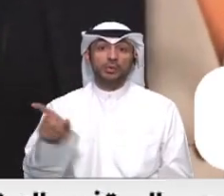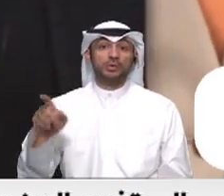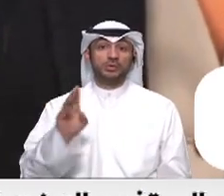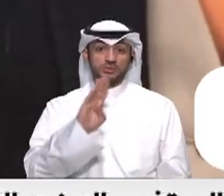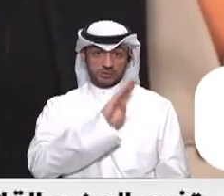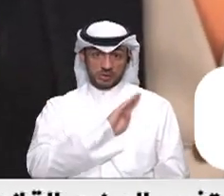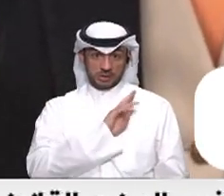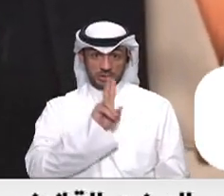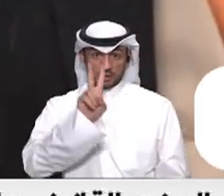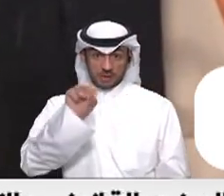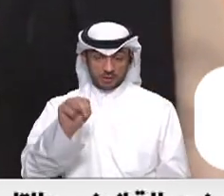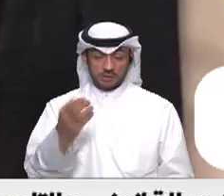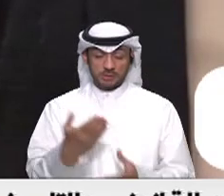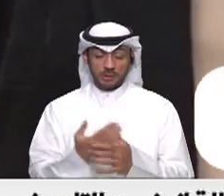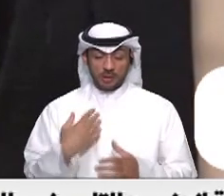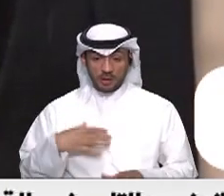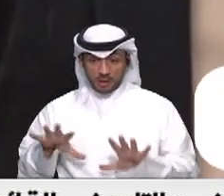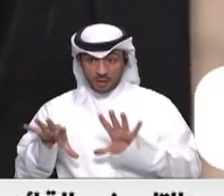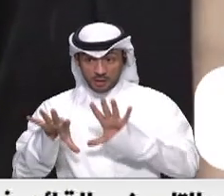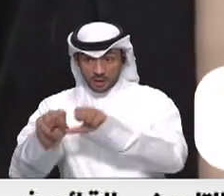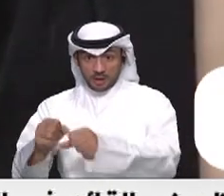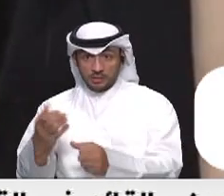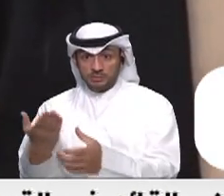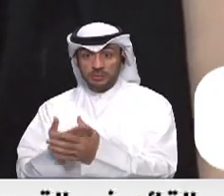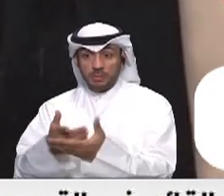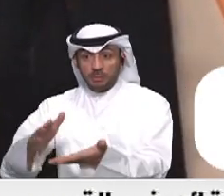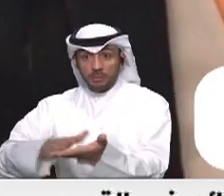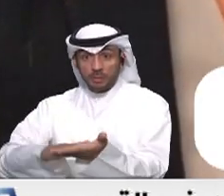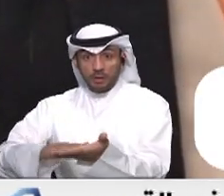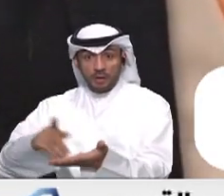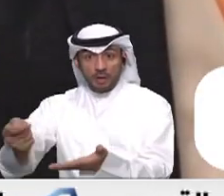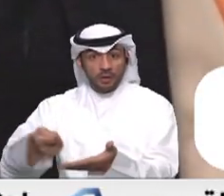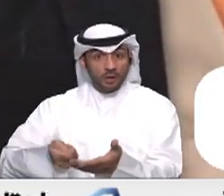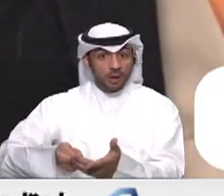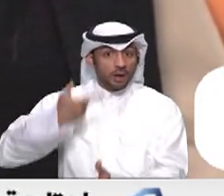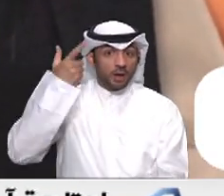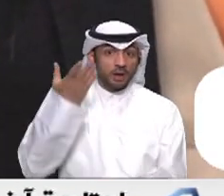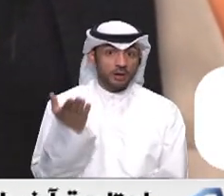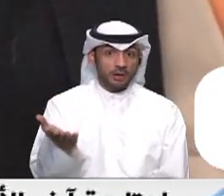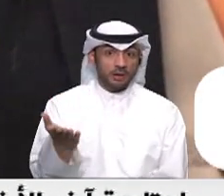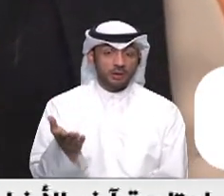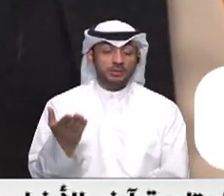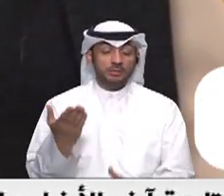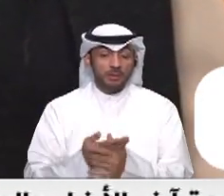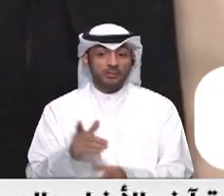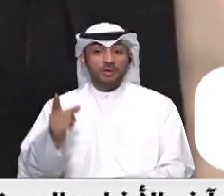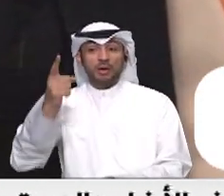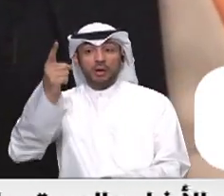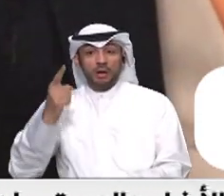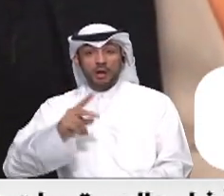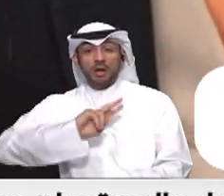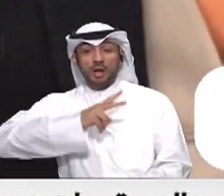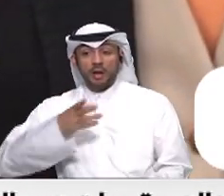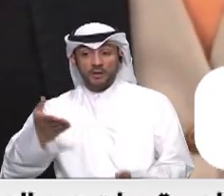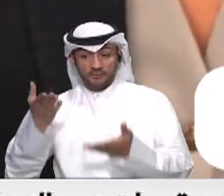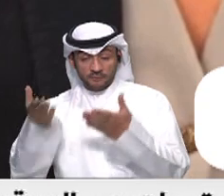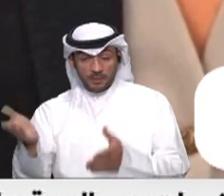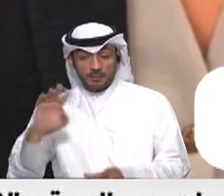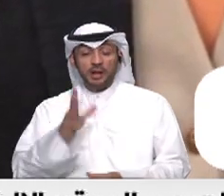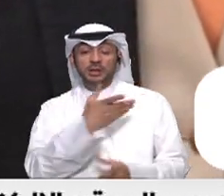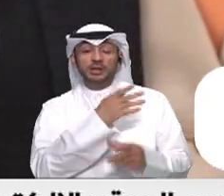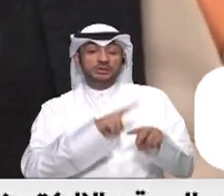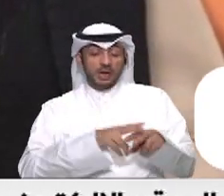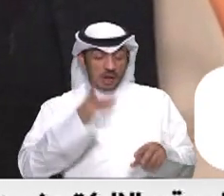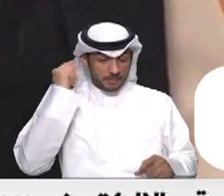لمواقعها المهمة، وثانيا لكي لا يكونوا شاهدين على استخدام الأسلحة المحرمة التي عادة